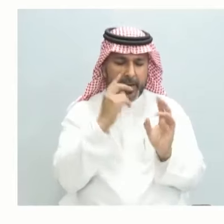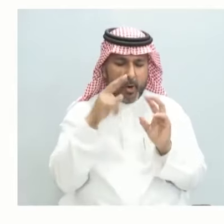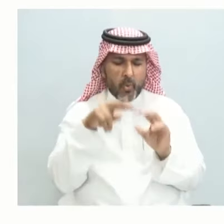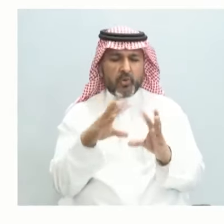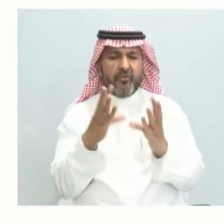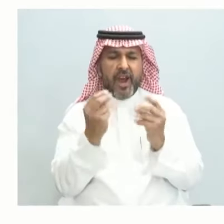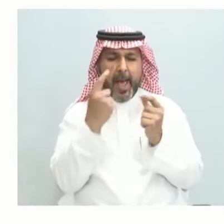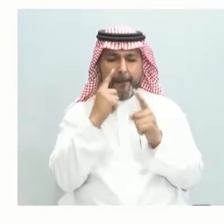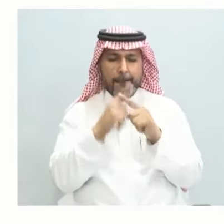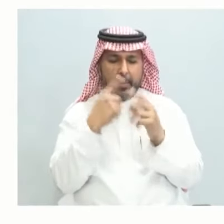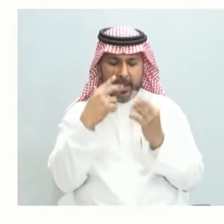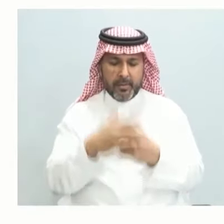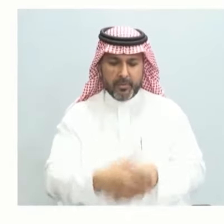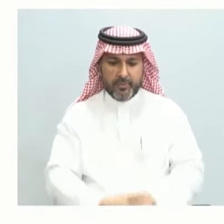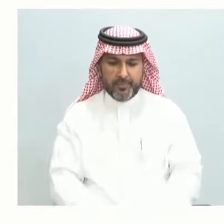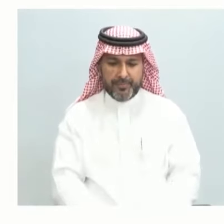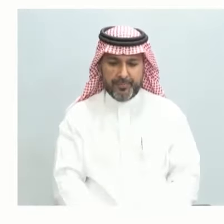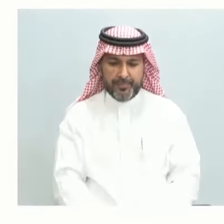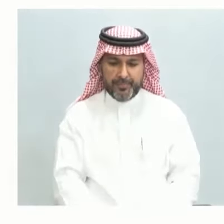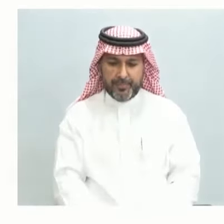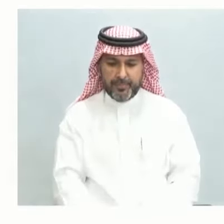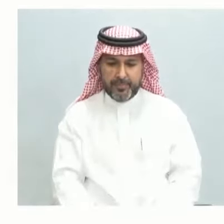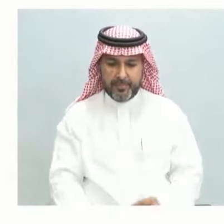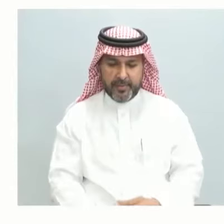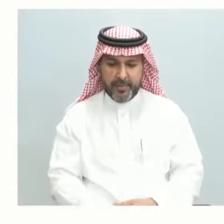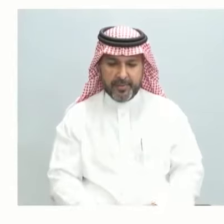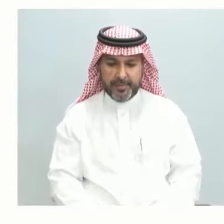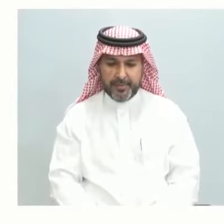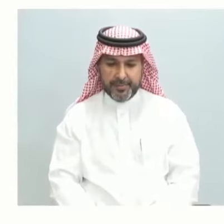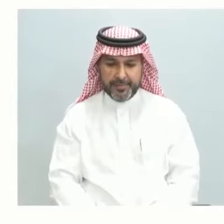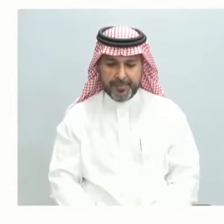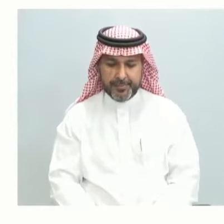القاسم المشترك الاكبر يتبقى لديه 4 ضرب ثلاثه